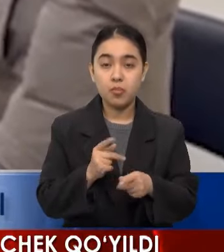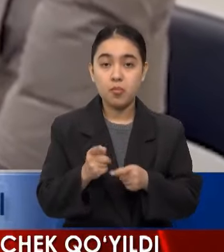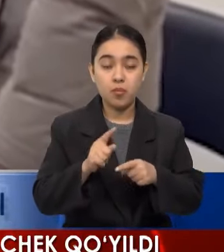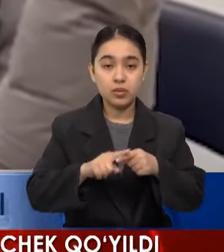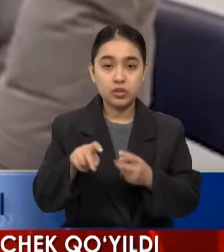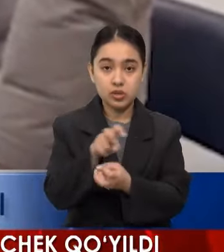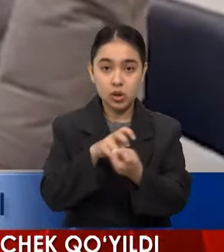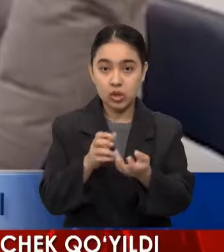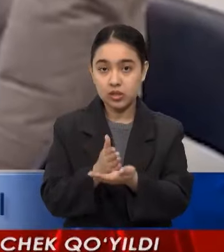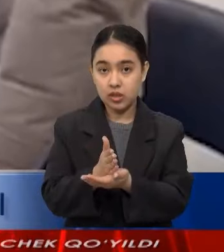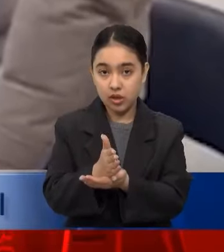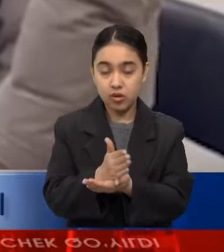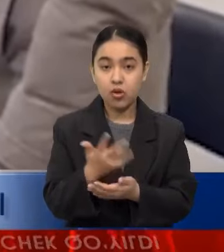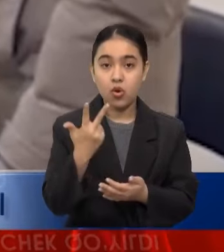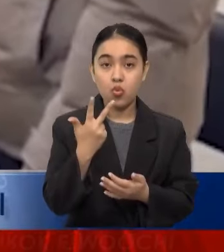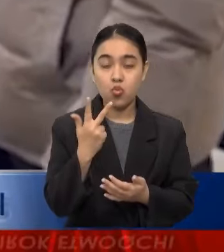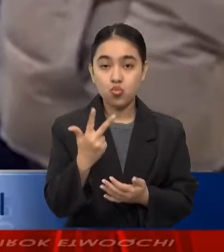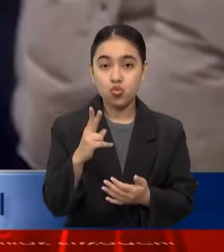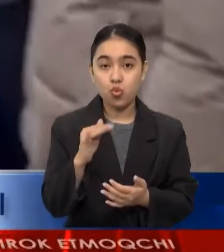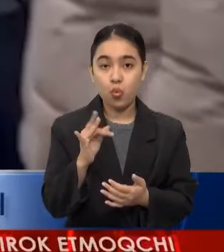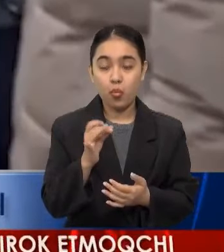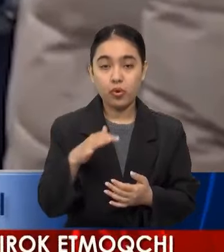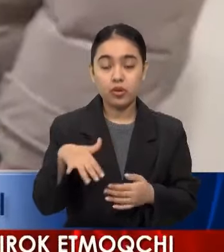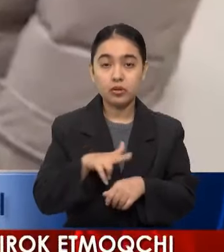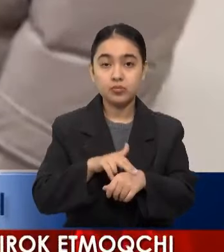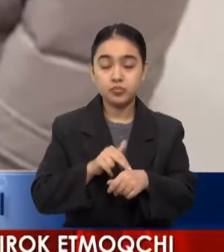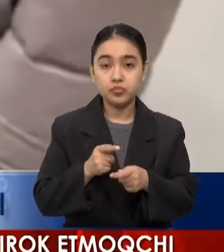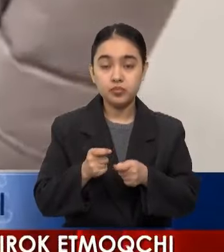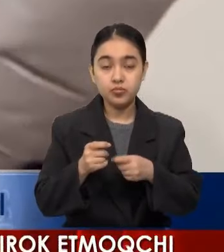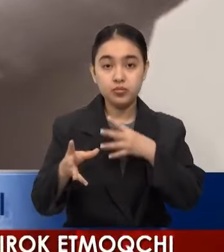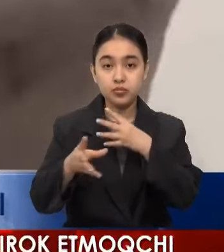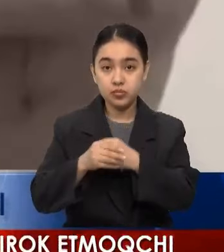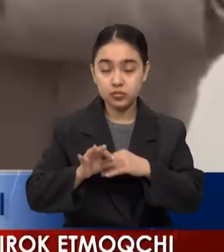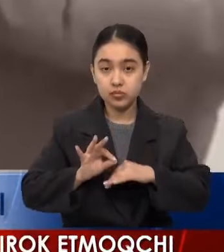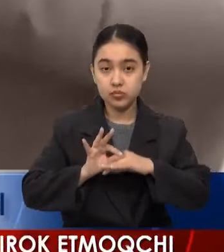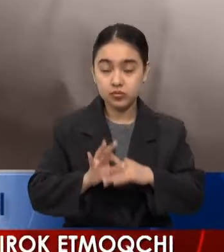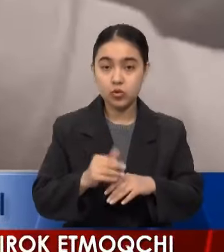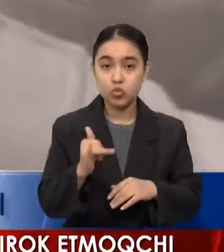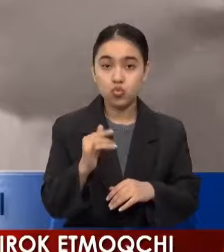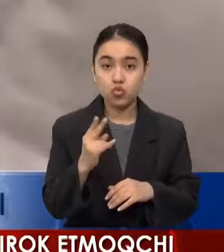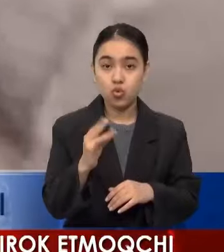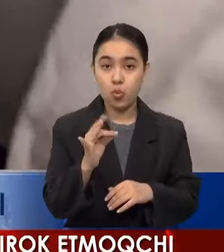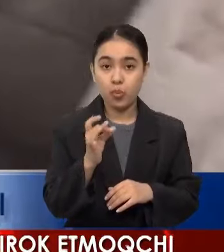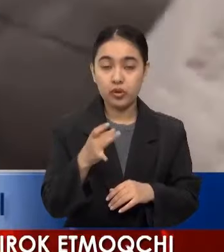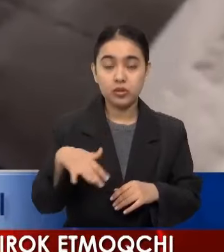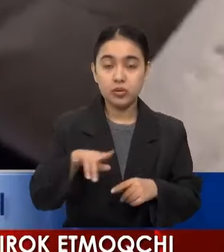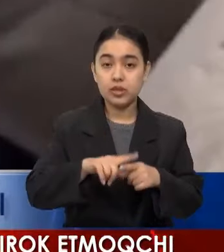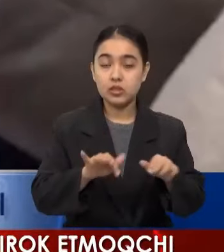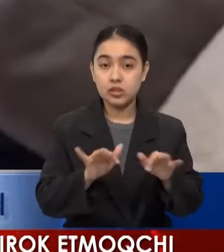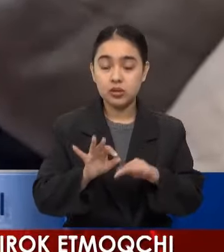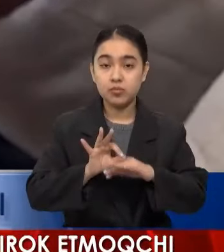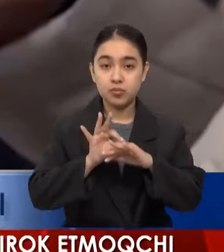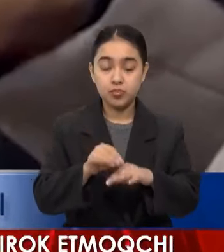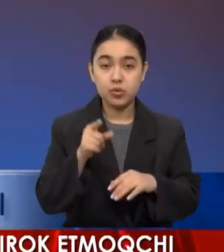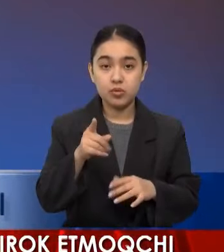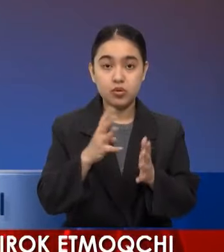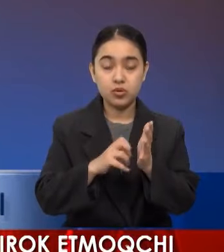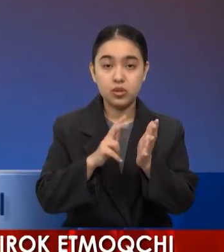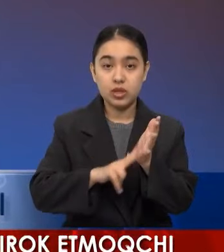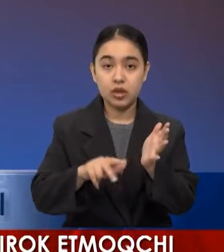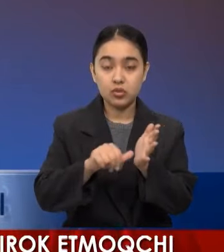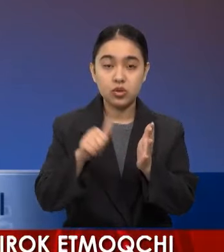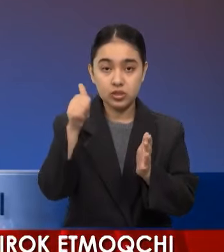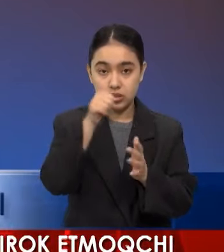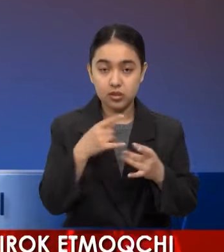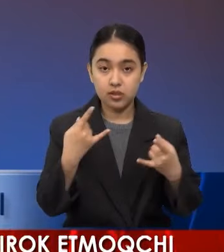tezkor qidiruv xizmati hamda Uchko'prik tumani Ichki ishlar bo'limi tezkor xodimlari bilan hamkorlikda Uchko'prik tumanida tezkor tadbir o'tkazildi.